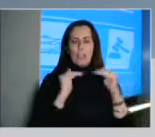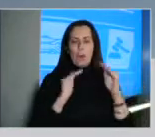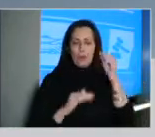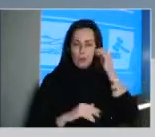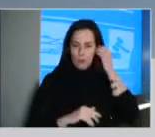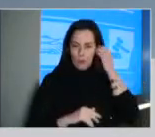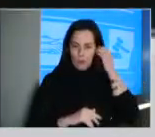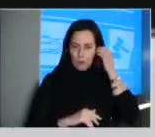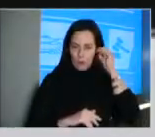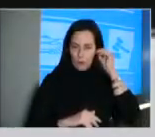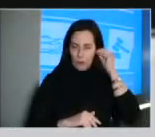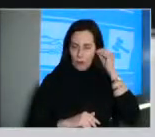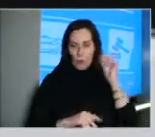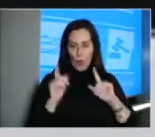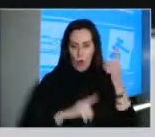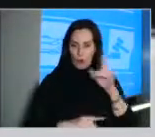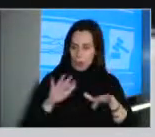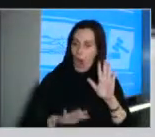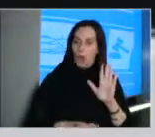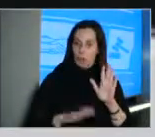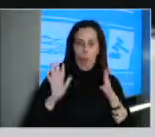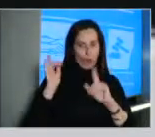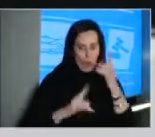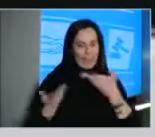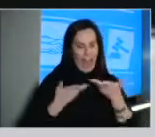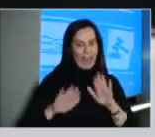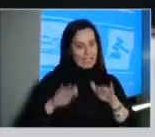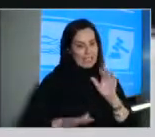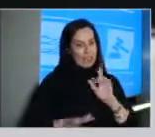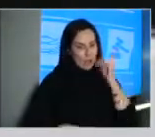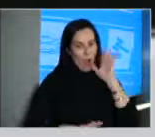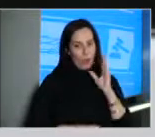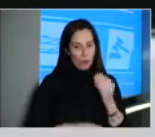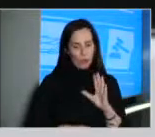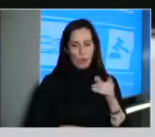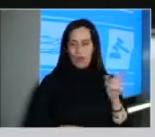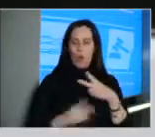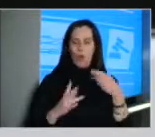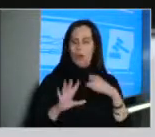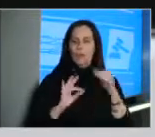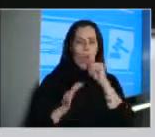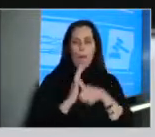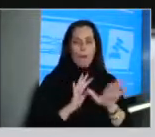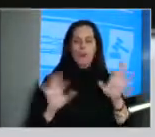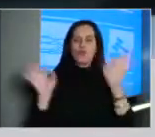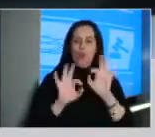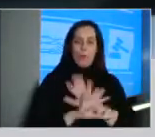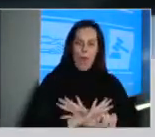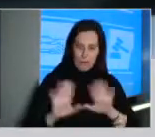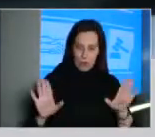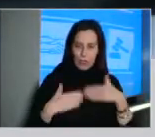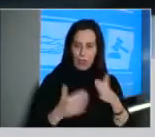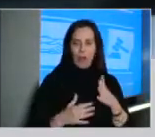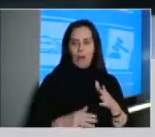ריבית לא מאוד גבוהה, בואו נגיד ככה. יחסית לשוק, מאוד גבוהה, מאוד אטרקטיבית. אתה לא יכול למצוא בבנק שום דבר שייתן